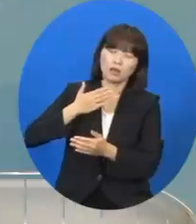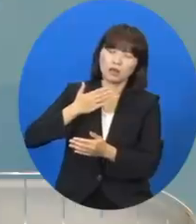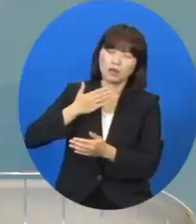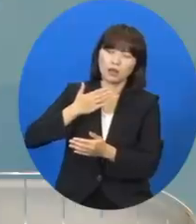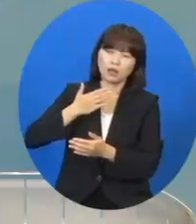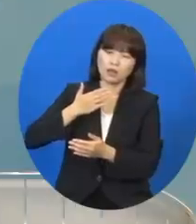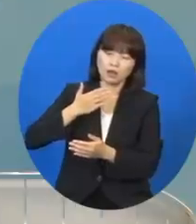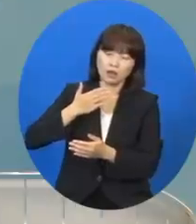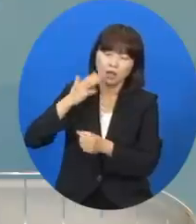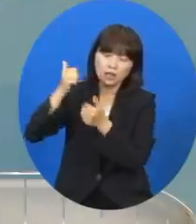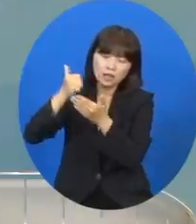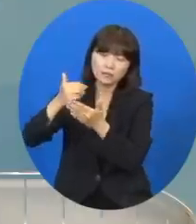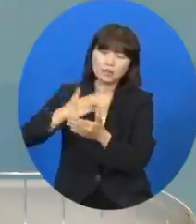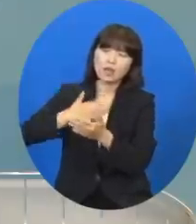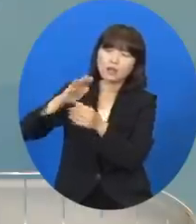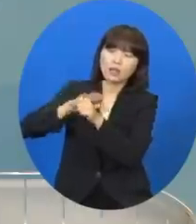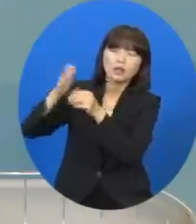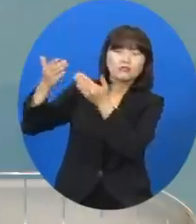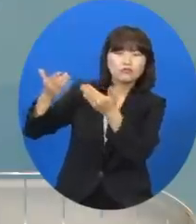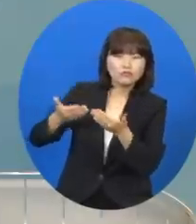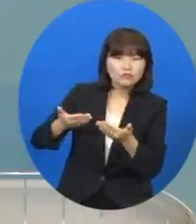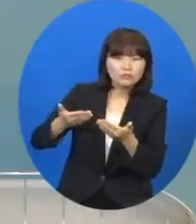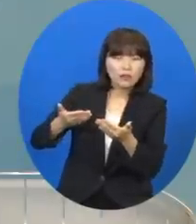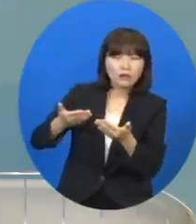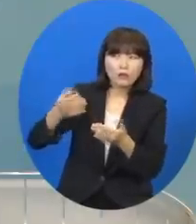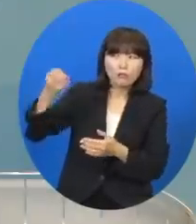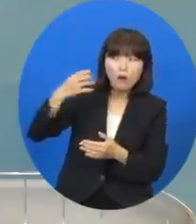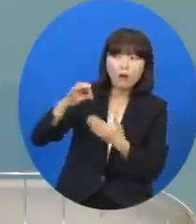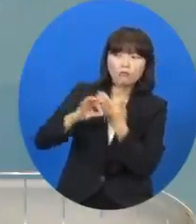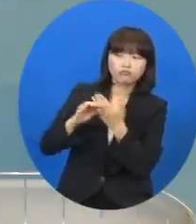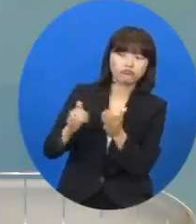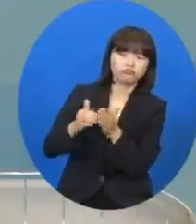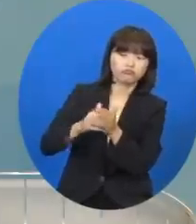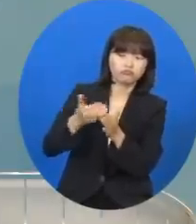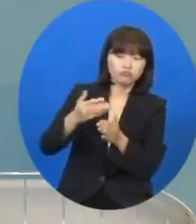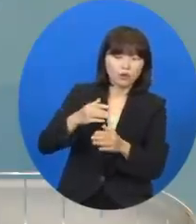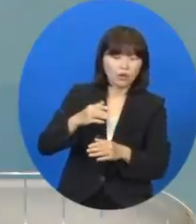되는 걸 무슨 살을 찢어주시고 피를 먹으라고 하시는